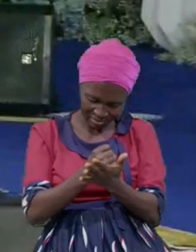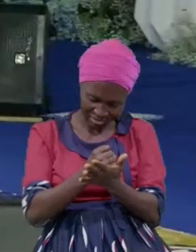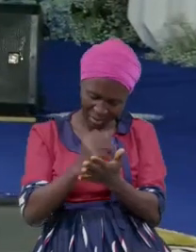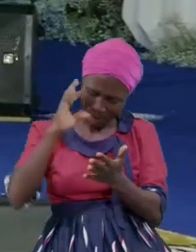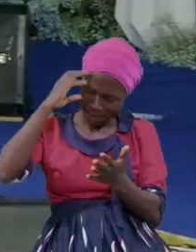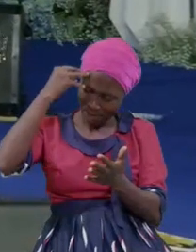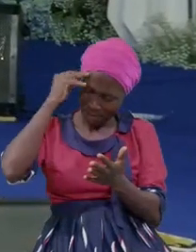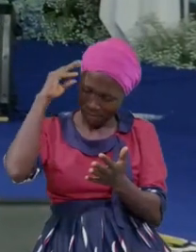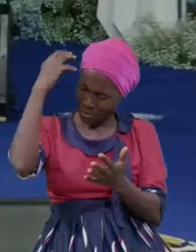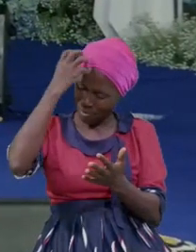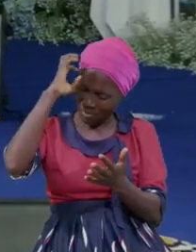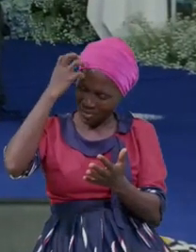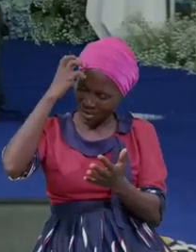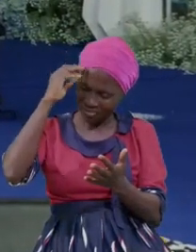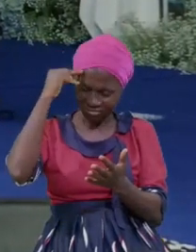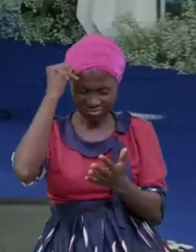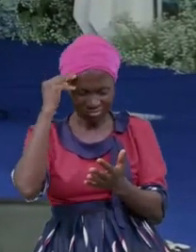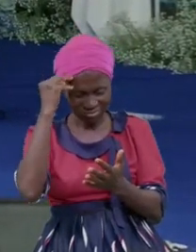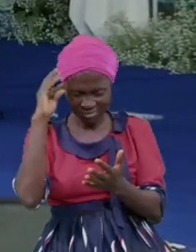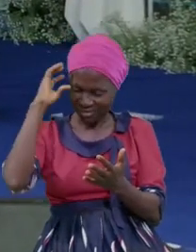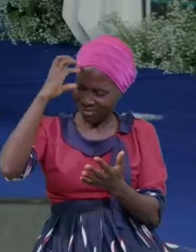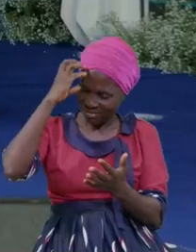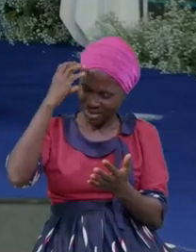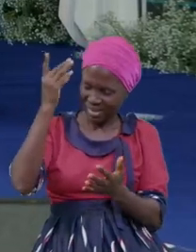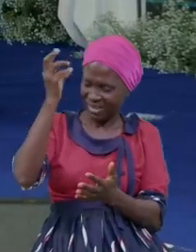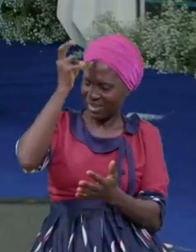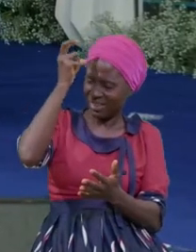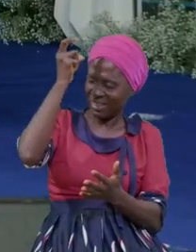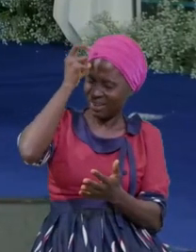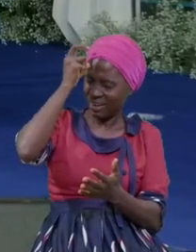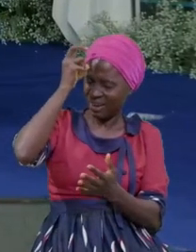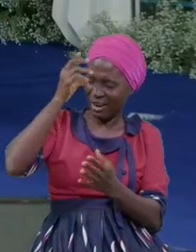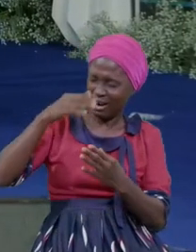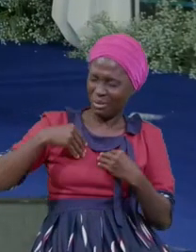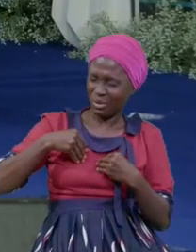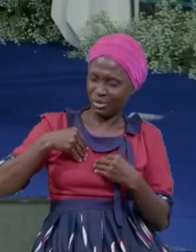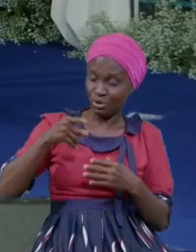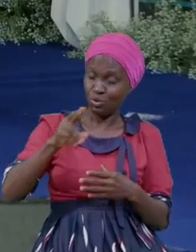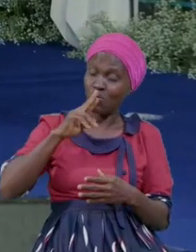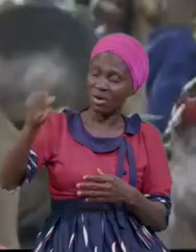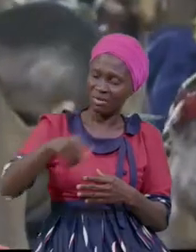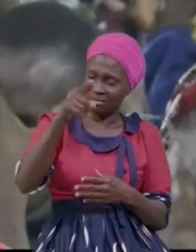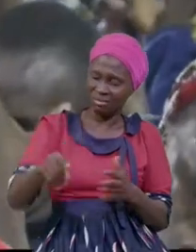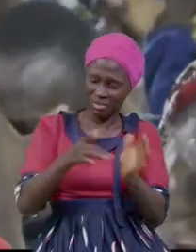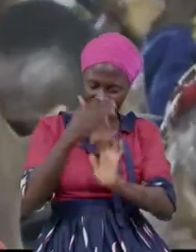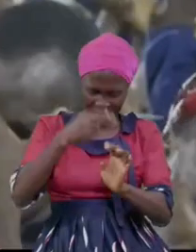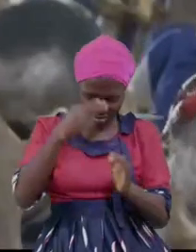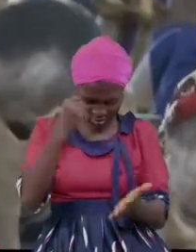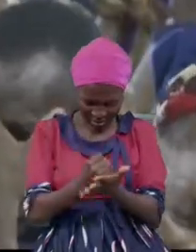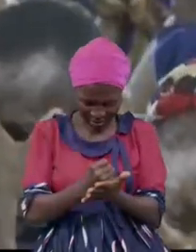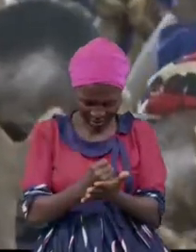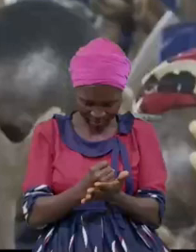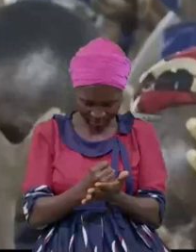Folie, insanité, possession démoniaque, tu es annulé au nom de